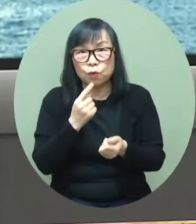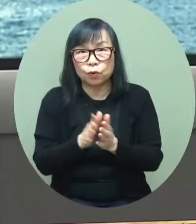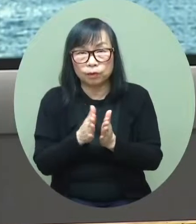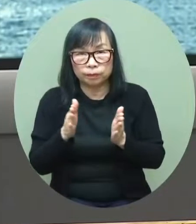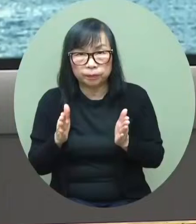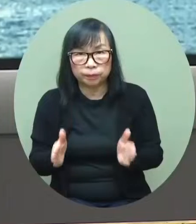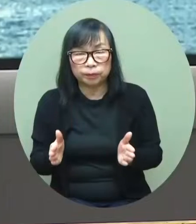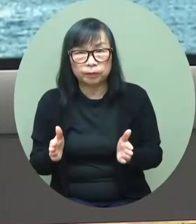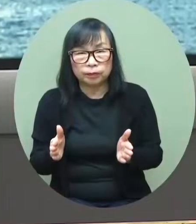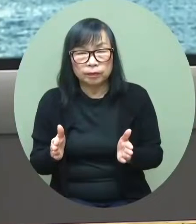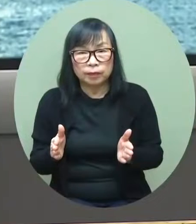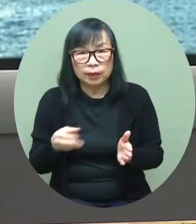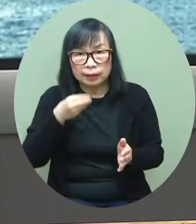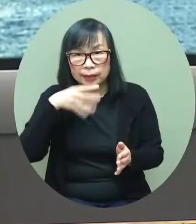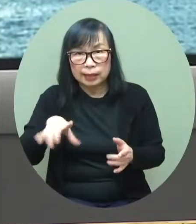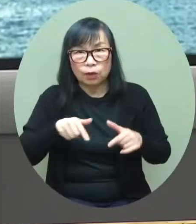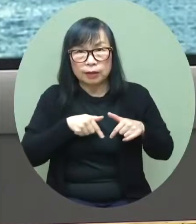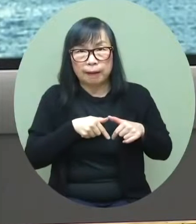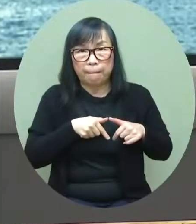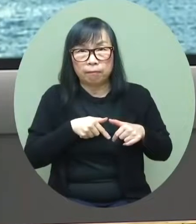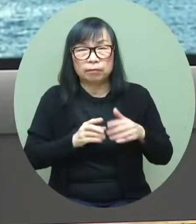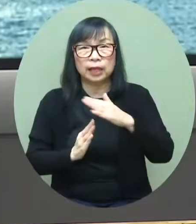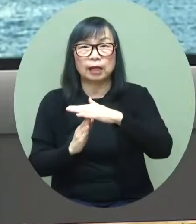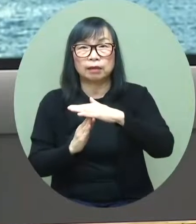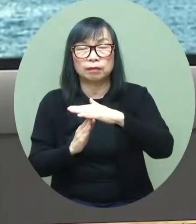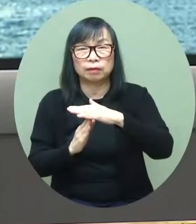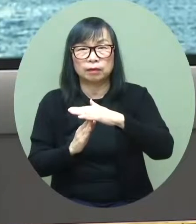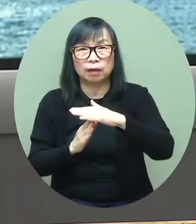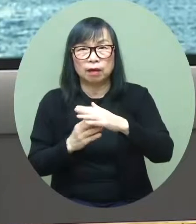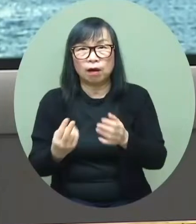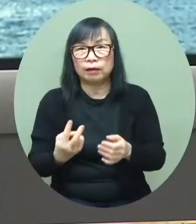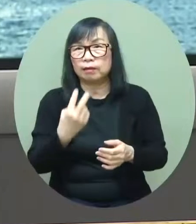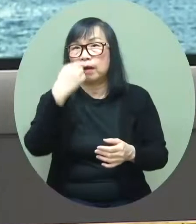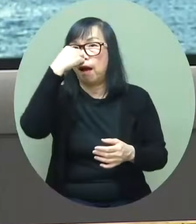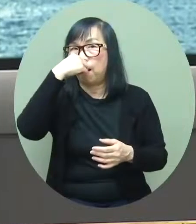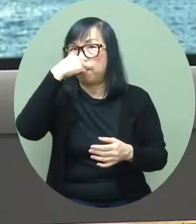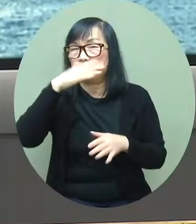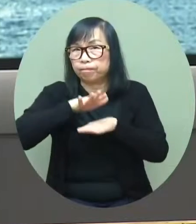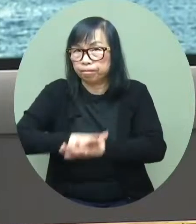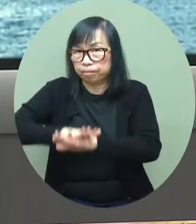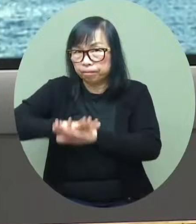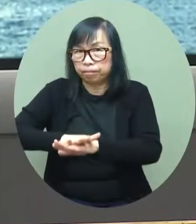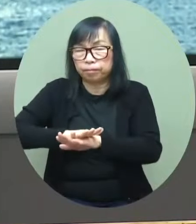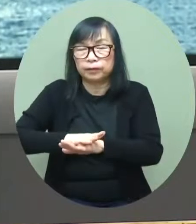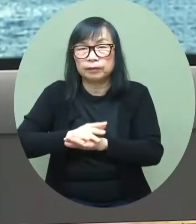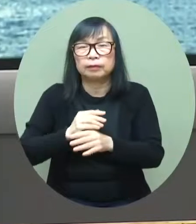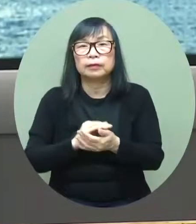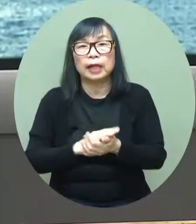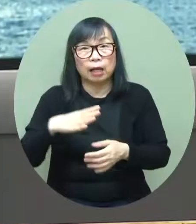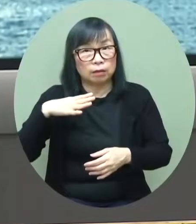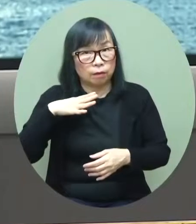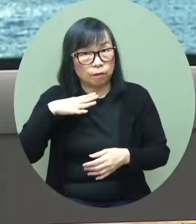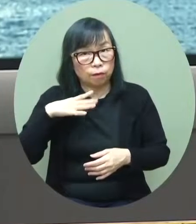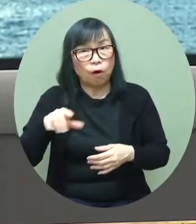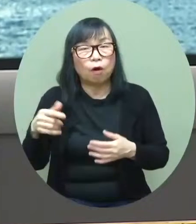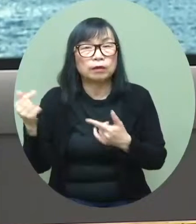個就試過心臟停頓，咁啊亦都我哋插喉急救嘅。咁但係佢個情形之後咧都係持